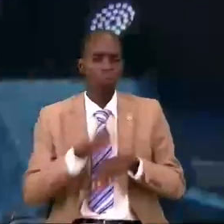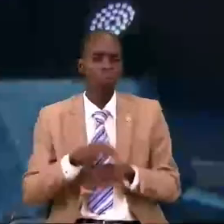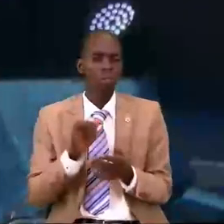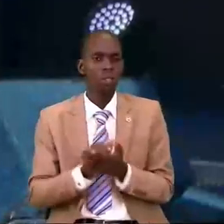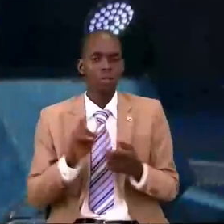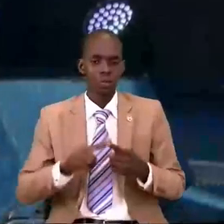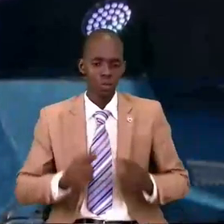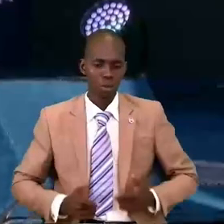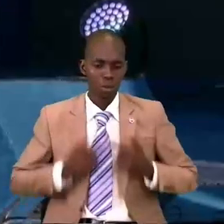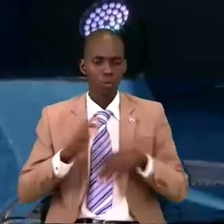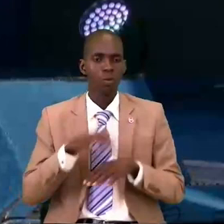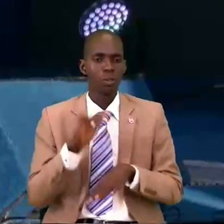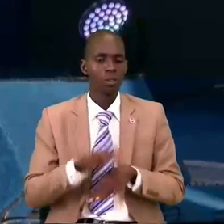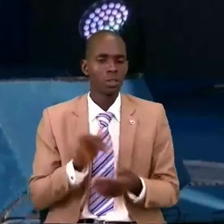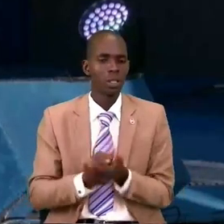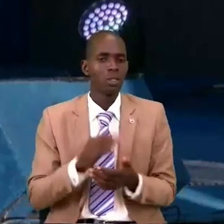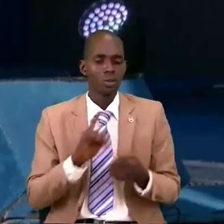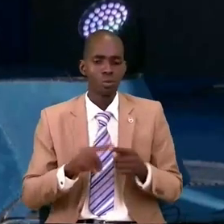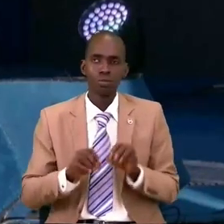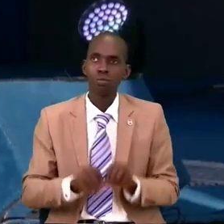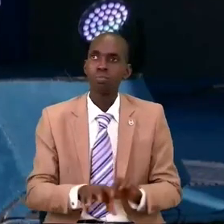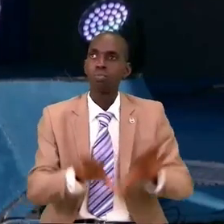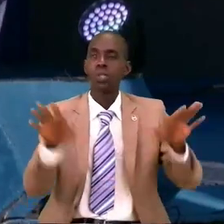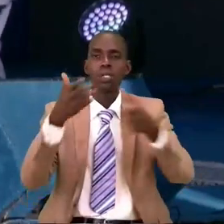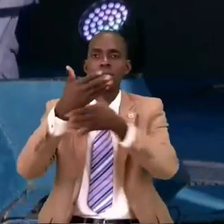nous saturons tout le pays par